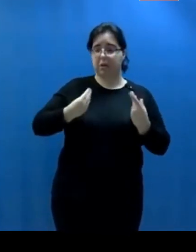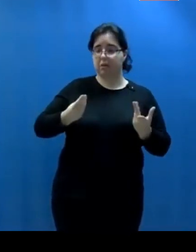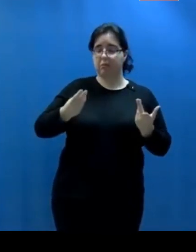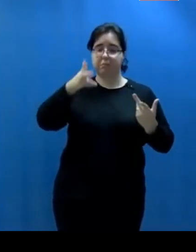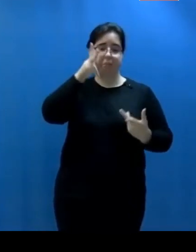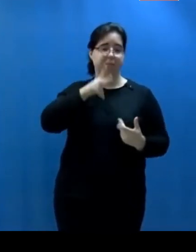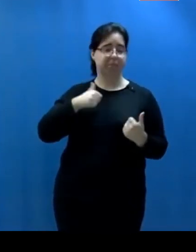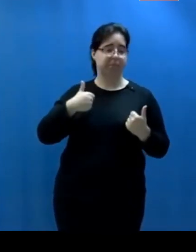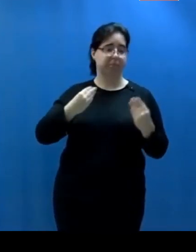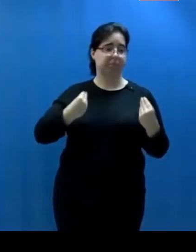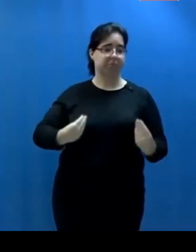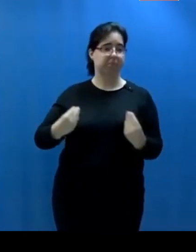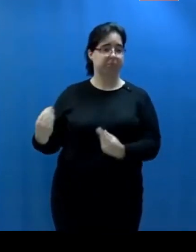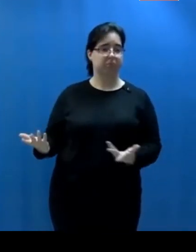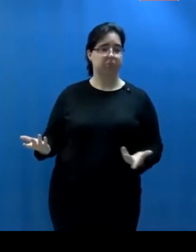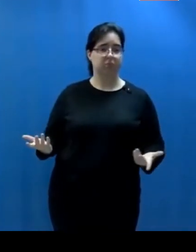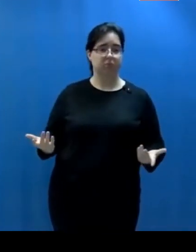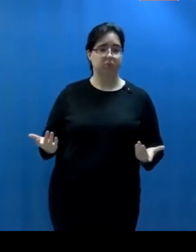caviar del bo,